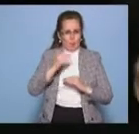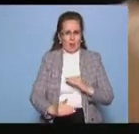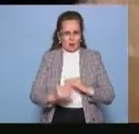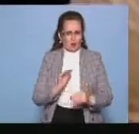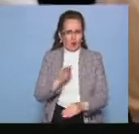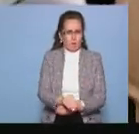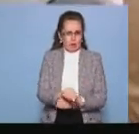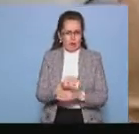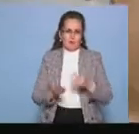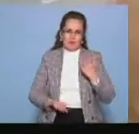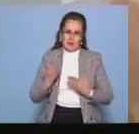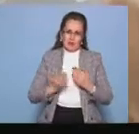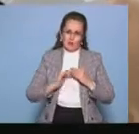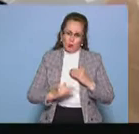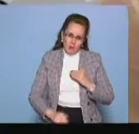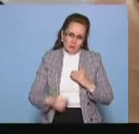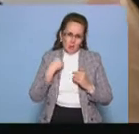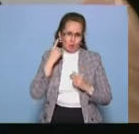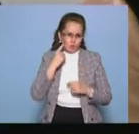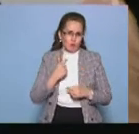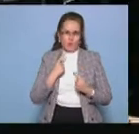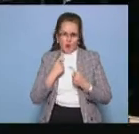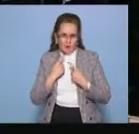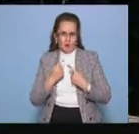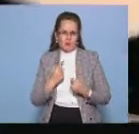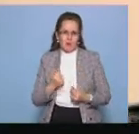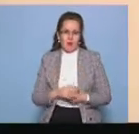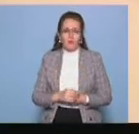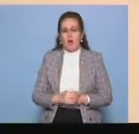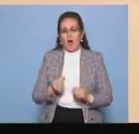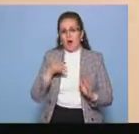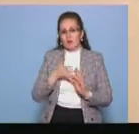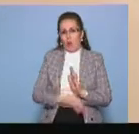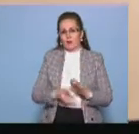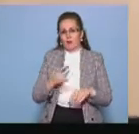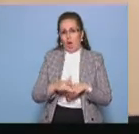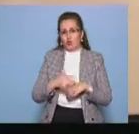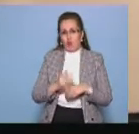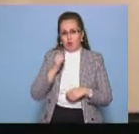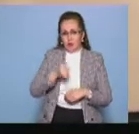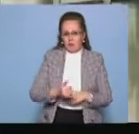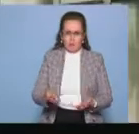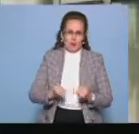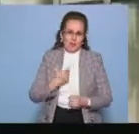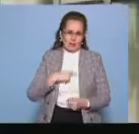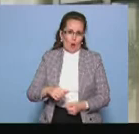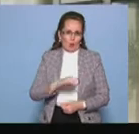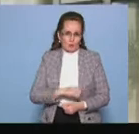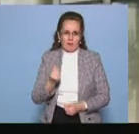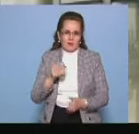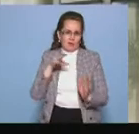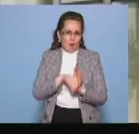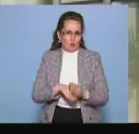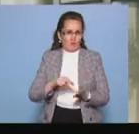здесь была либо дополнительная ступенька, я думаю, что мы с дилером поработаем. Расходы на топливо берет на себя республика. Средства заложены в бюджете.